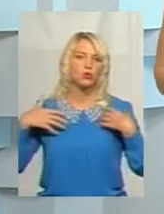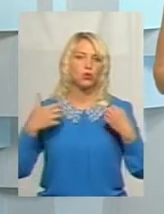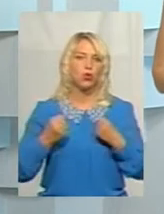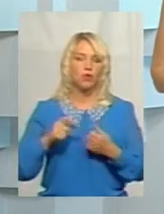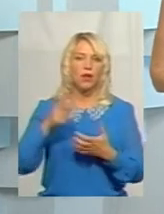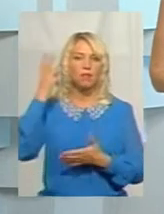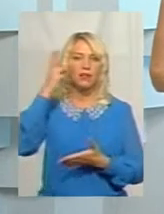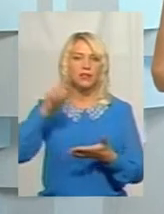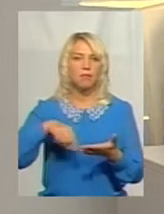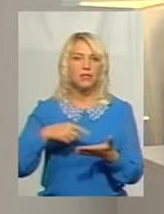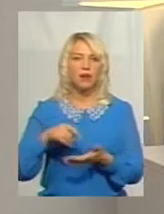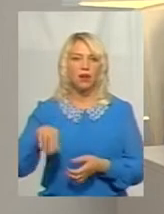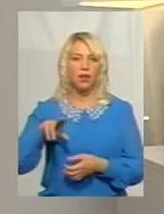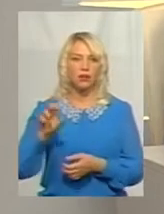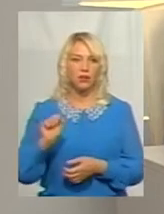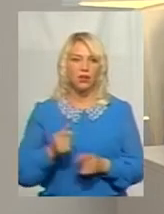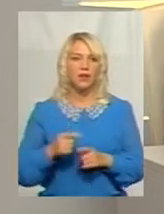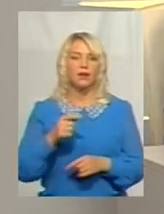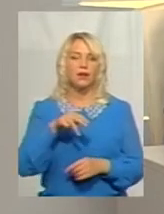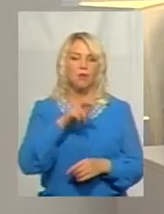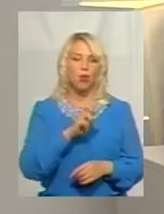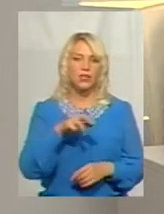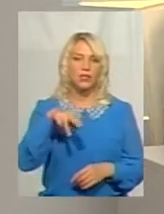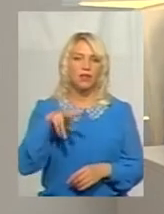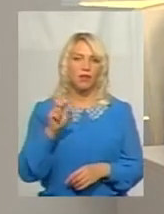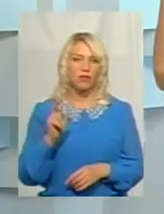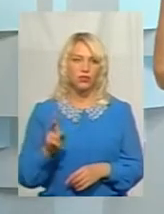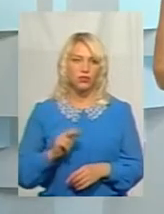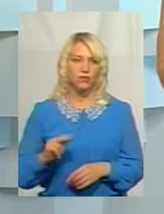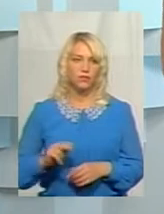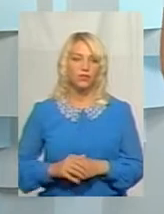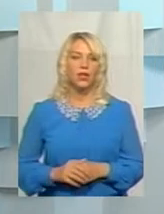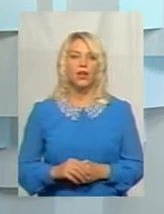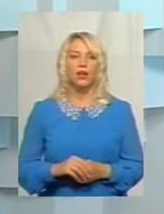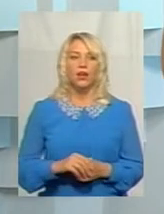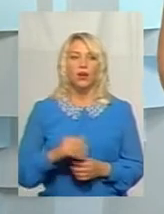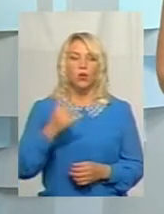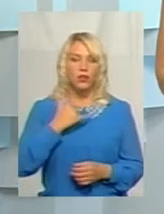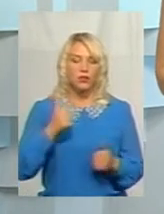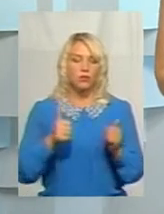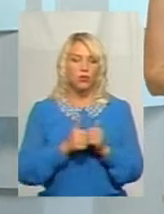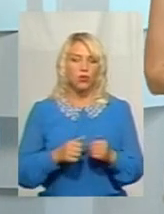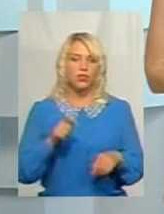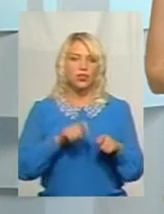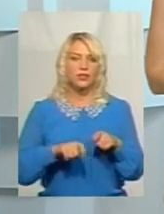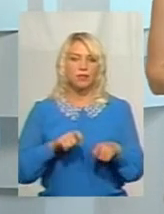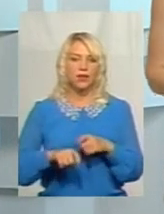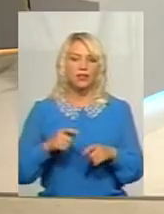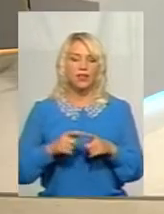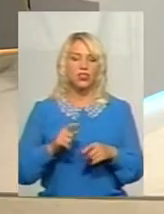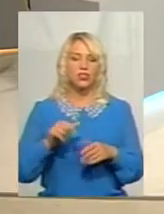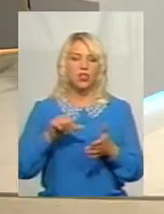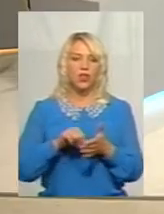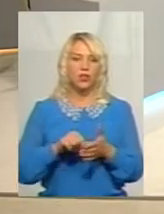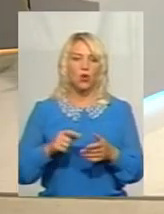Хмельницької міської ради Борисом Ткачем. Вітаю вас. І я вас. А поруч із нами у студії експерти, член Комітету